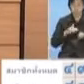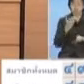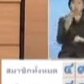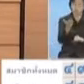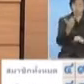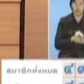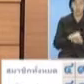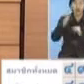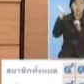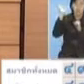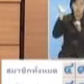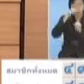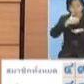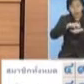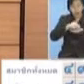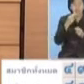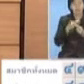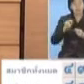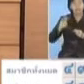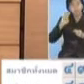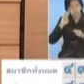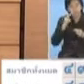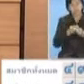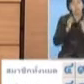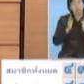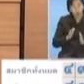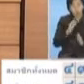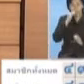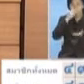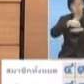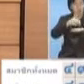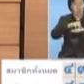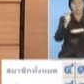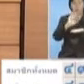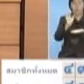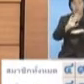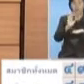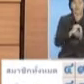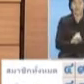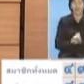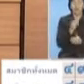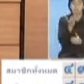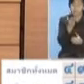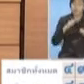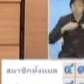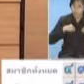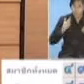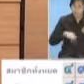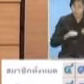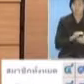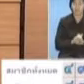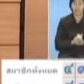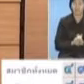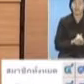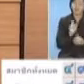ณาอย่านำชื่อแล้วก็นำชื่อบริษัทหรือชื่อบุคคลใดๆเนี่ยมาอ้างในสภาทั้งที่ท่านเนี่ยยอมรับเองนะครับว่าเป็น